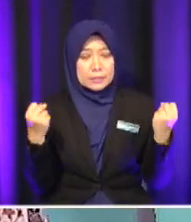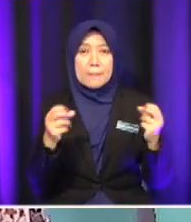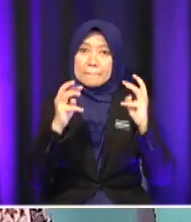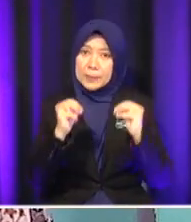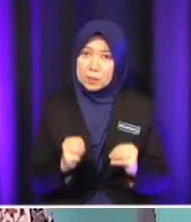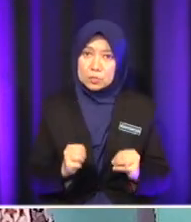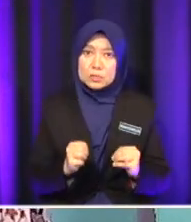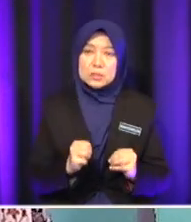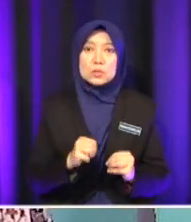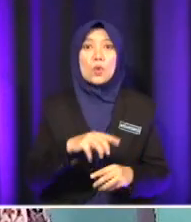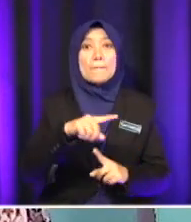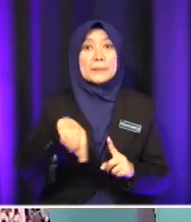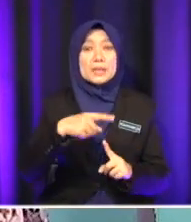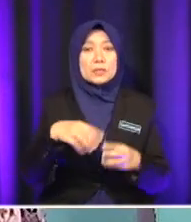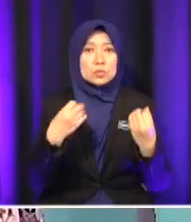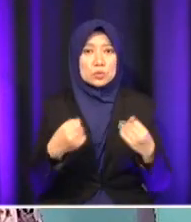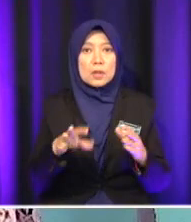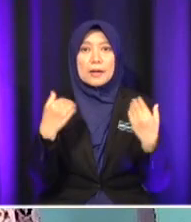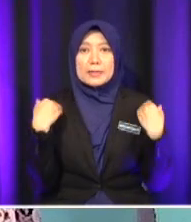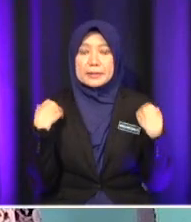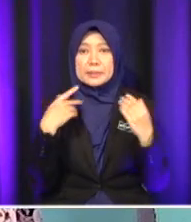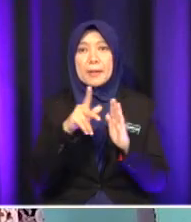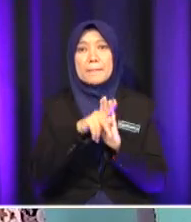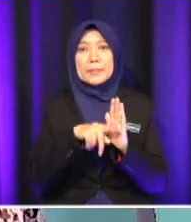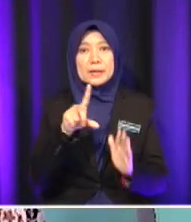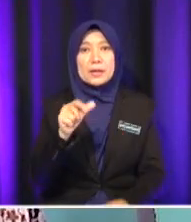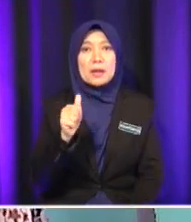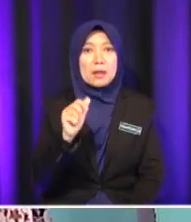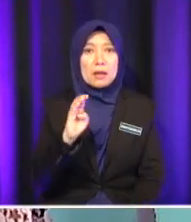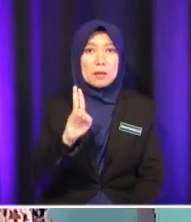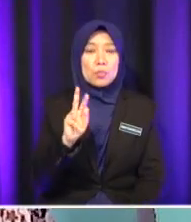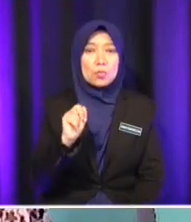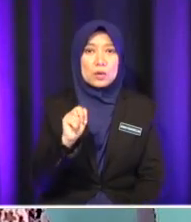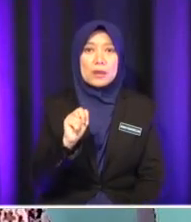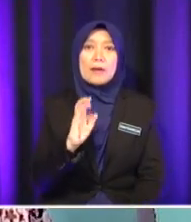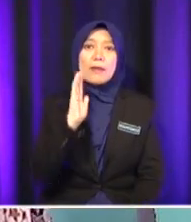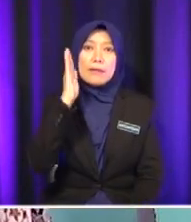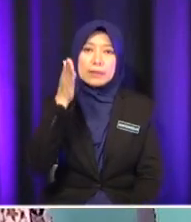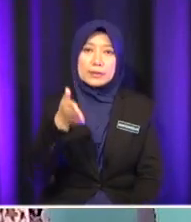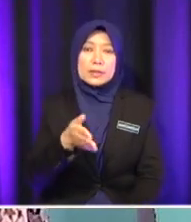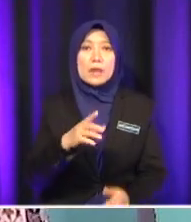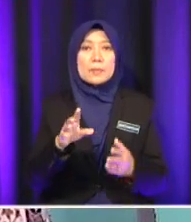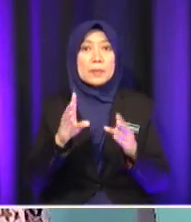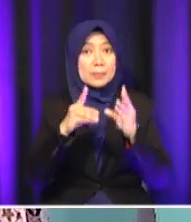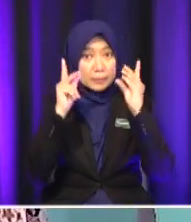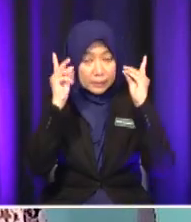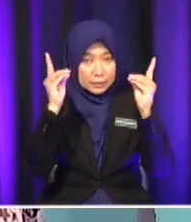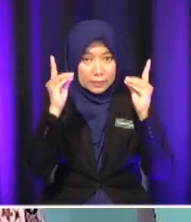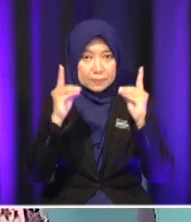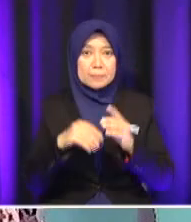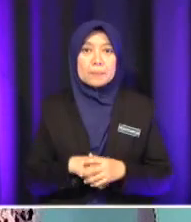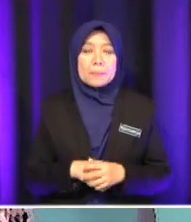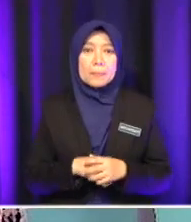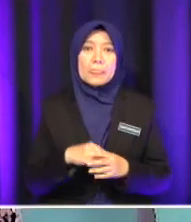bila pelaburan dalam bidang pendidikan itu akan membolehkan modal Insan kita berpendidikan Dan akhirnya